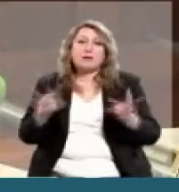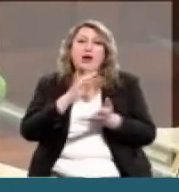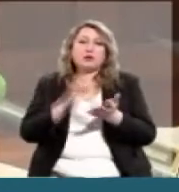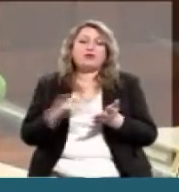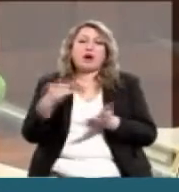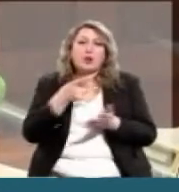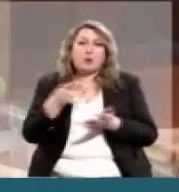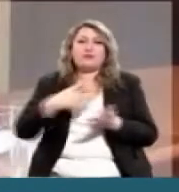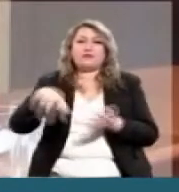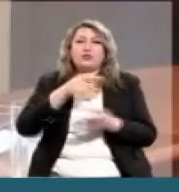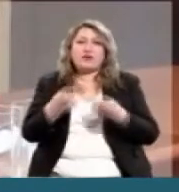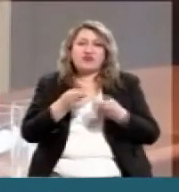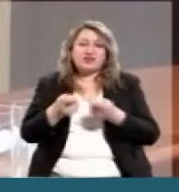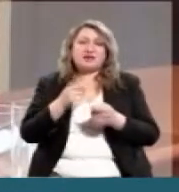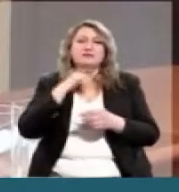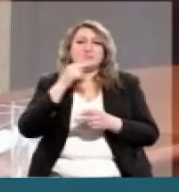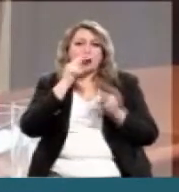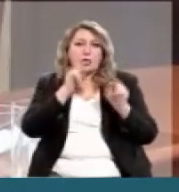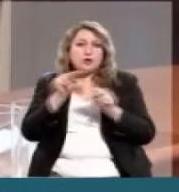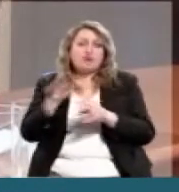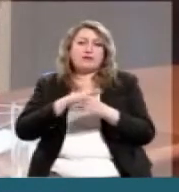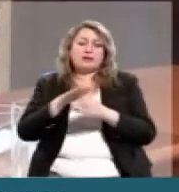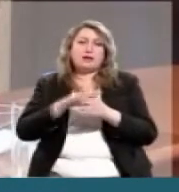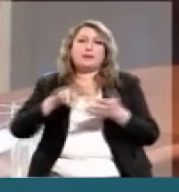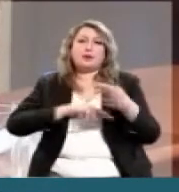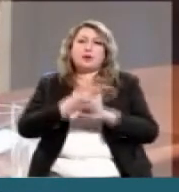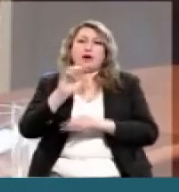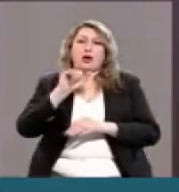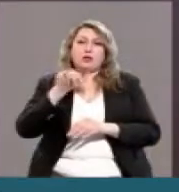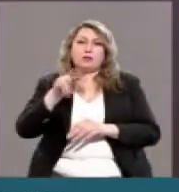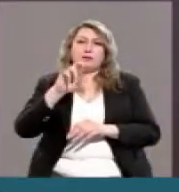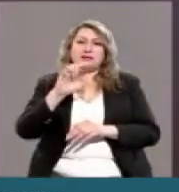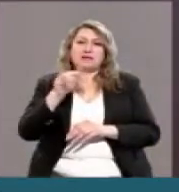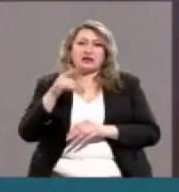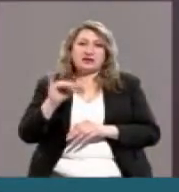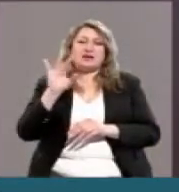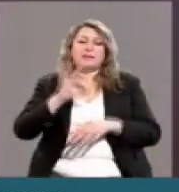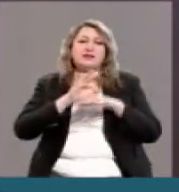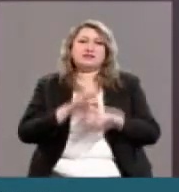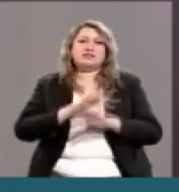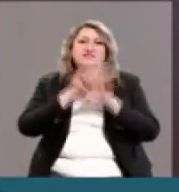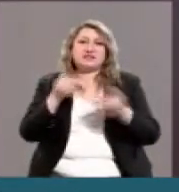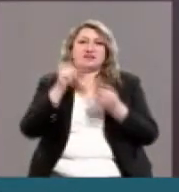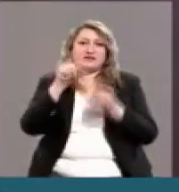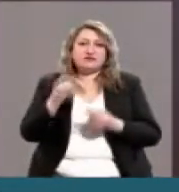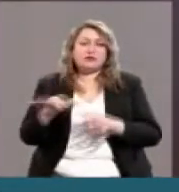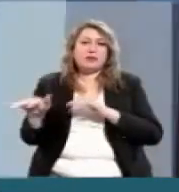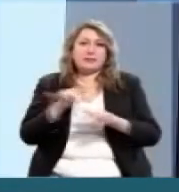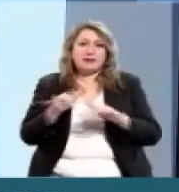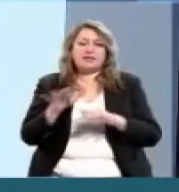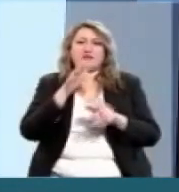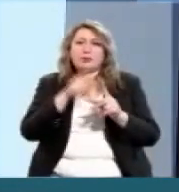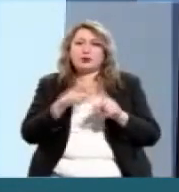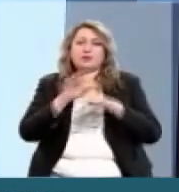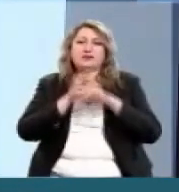районов, руководителям областных управлений держать на контроле реализации проектов АУЛ ЕЛЬ-ВСГ, а также провести все соответствующие мероприятия в